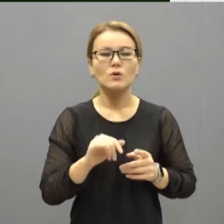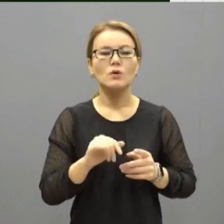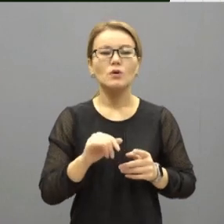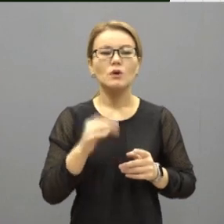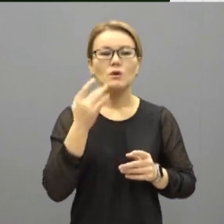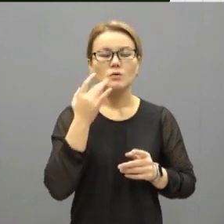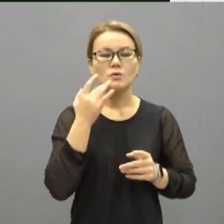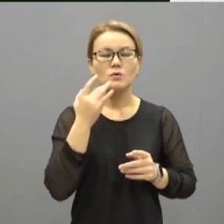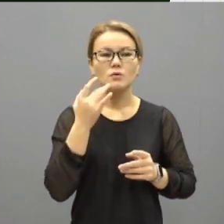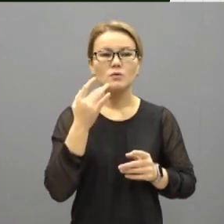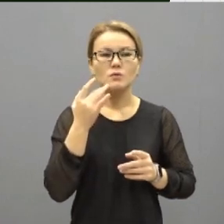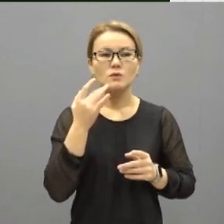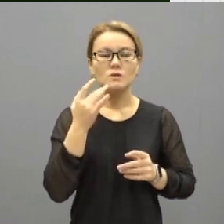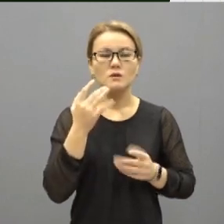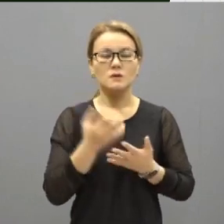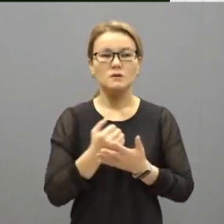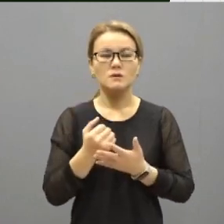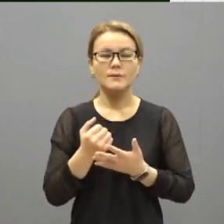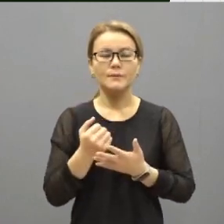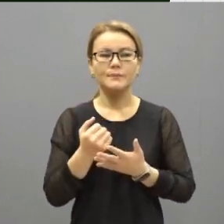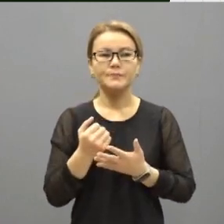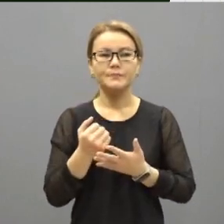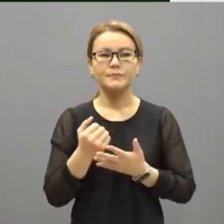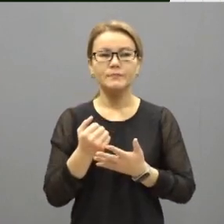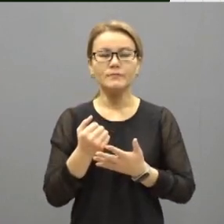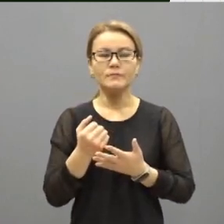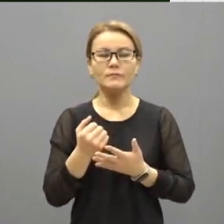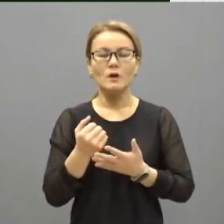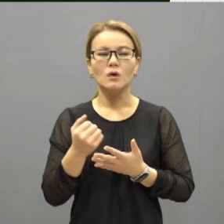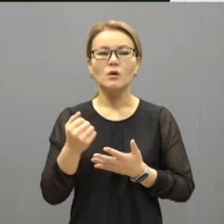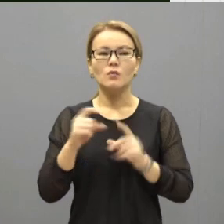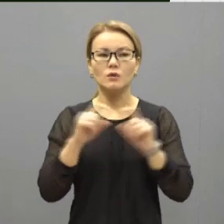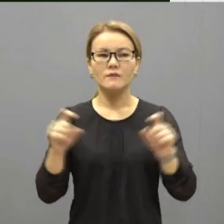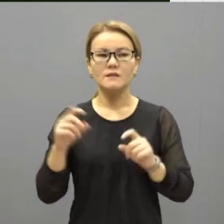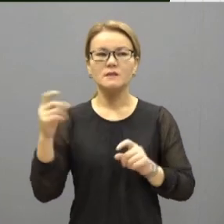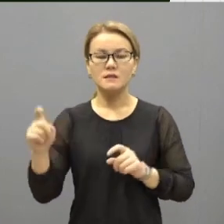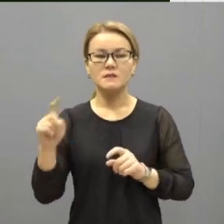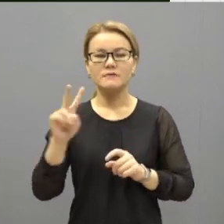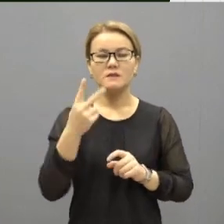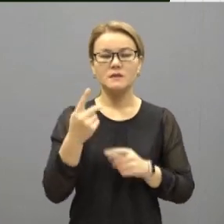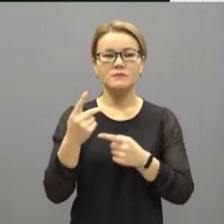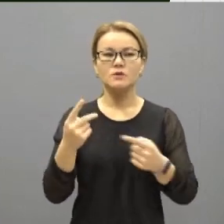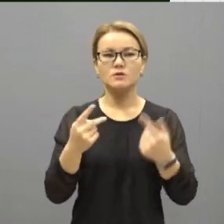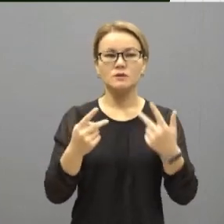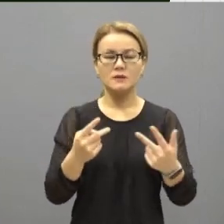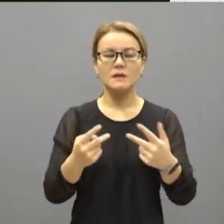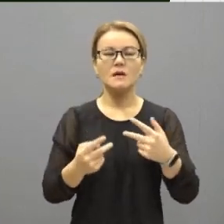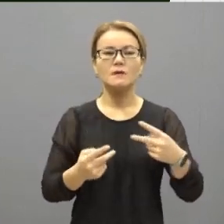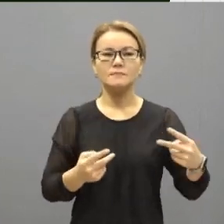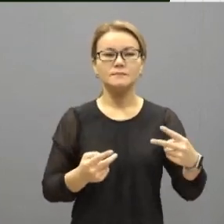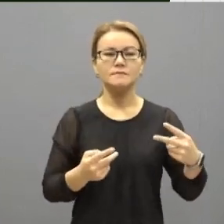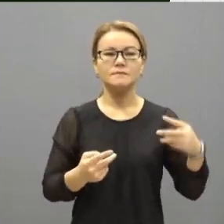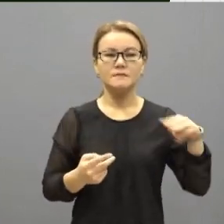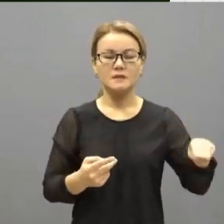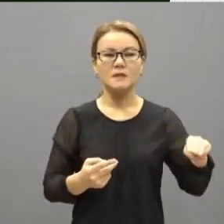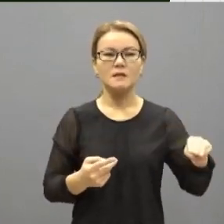переменную x. Для этого в уравнении x в квадрате минус 3 равно t заменяем t